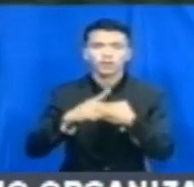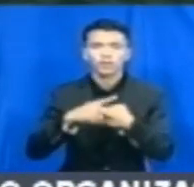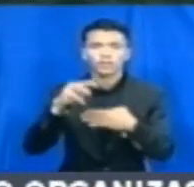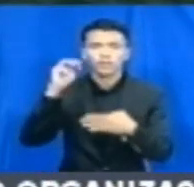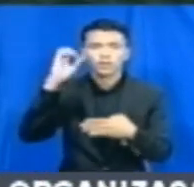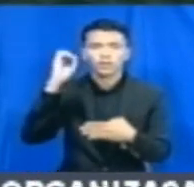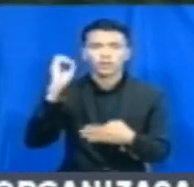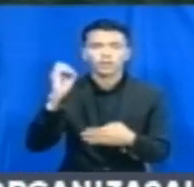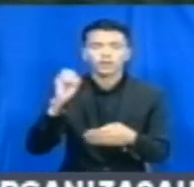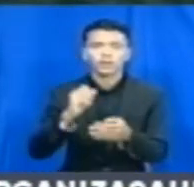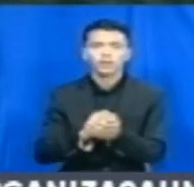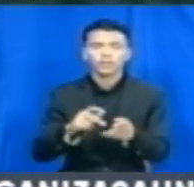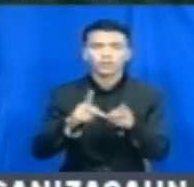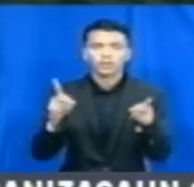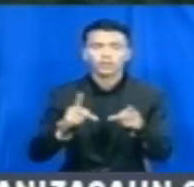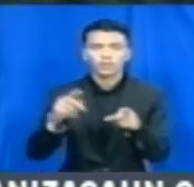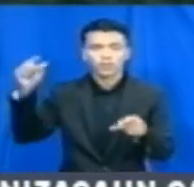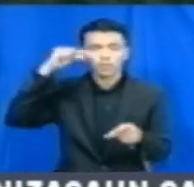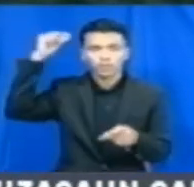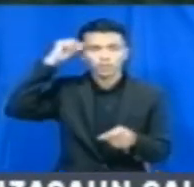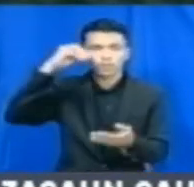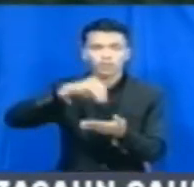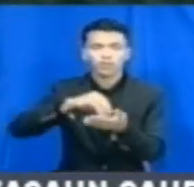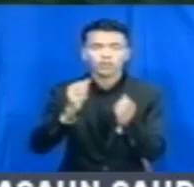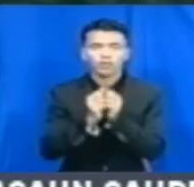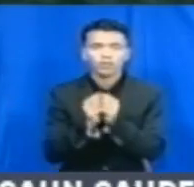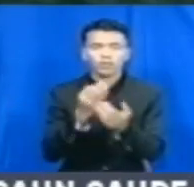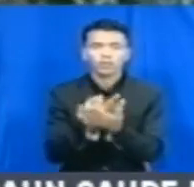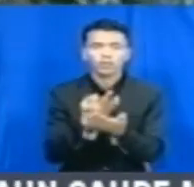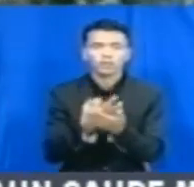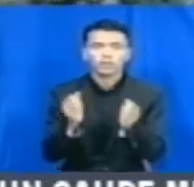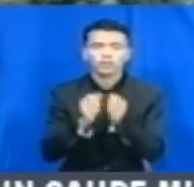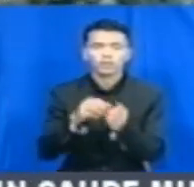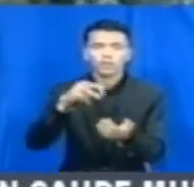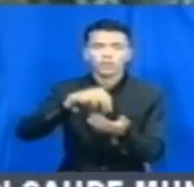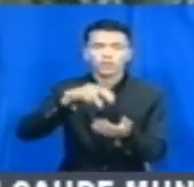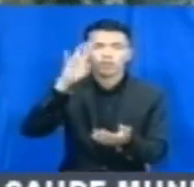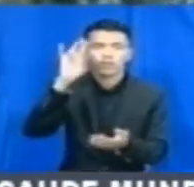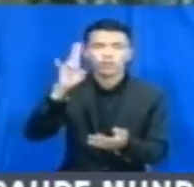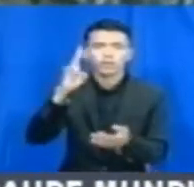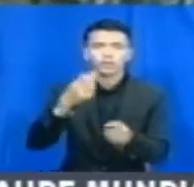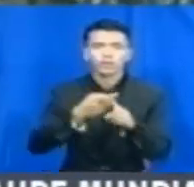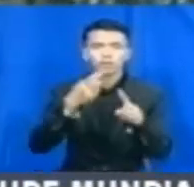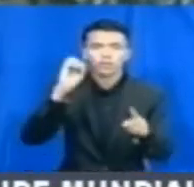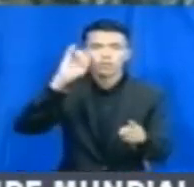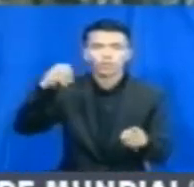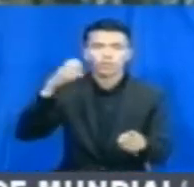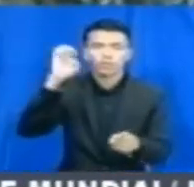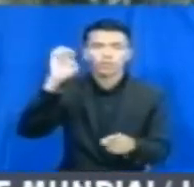obra posto administrativo ne, governo prevê um orçamento hamutuk milão hitu racing, husi orçamento geral